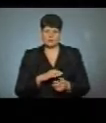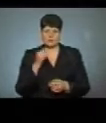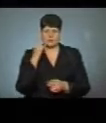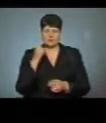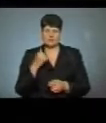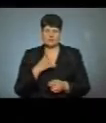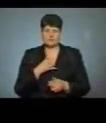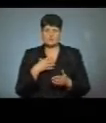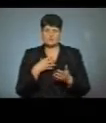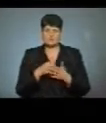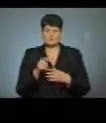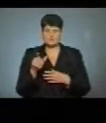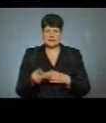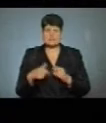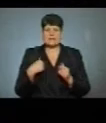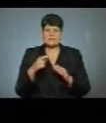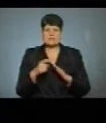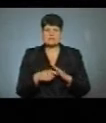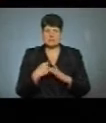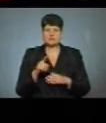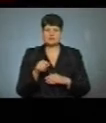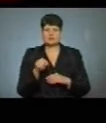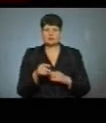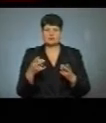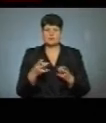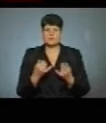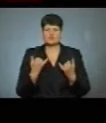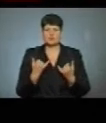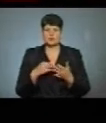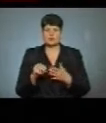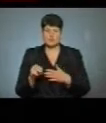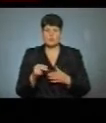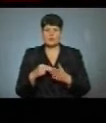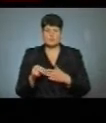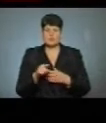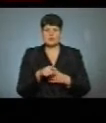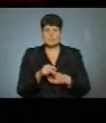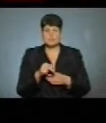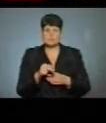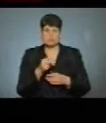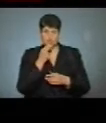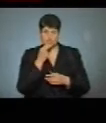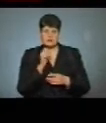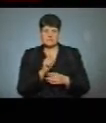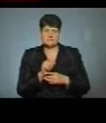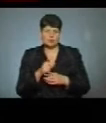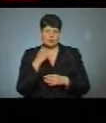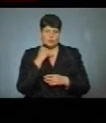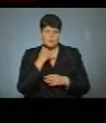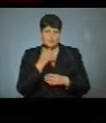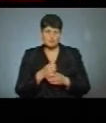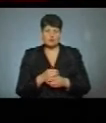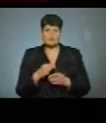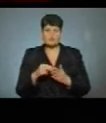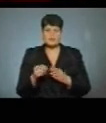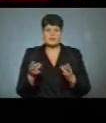Зателефонувавши своєму підопічному, я дізналася, що йому необхідно на сьогодні. Купила ті продукти, які він замовив по телефону.